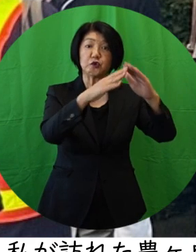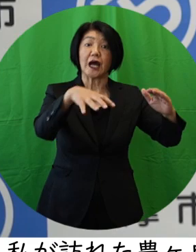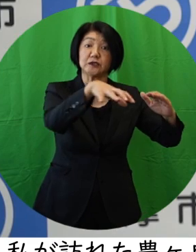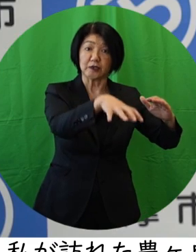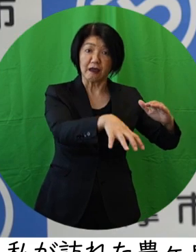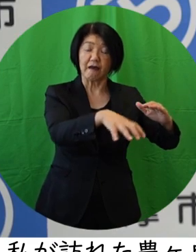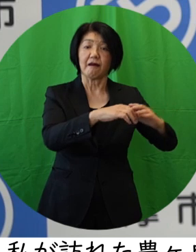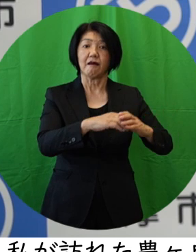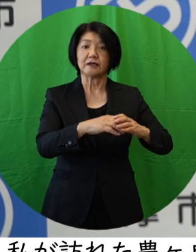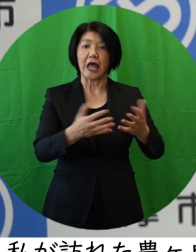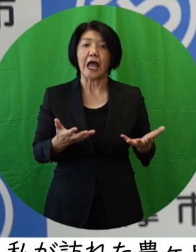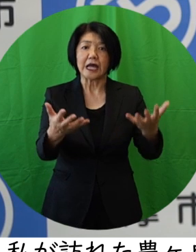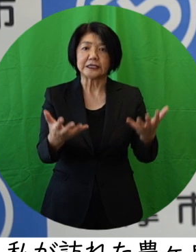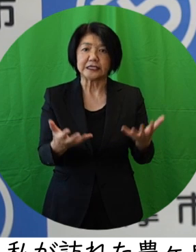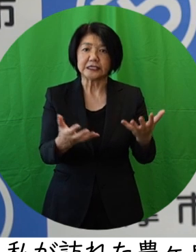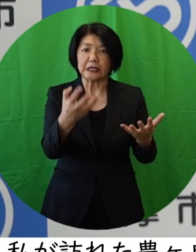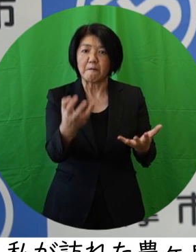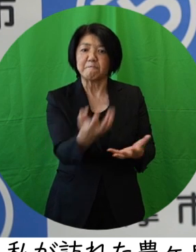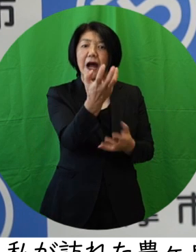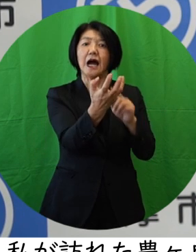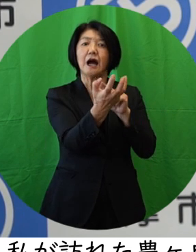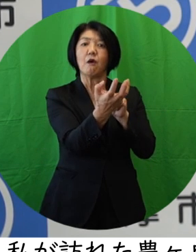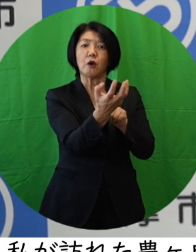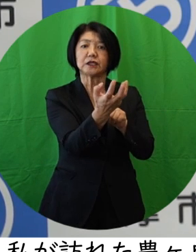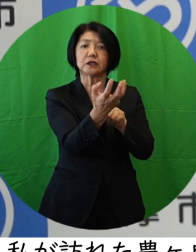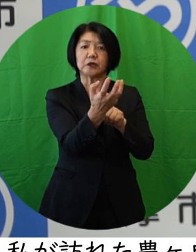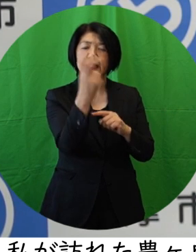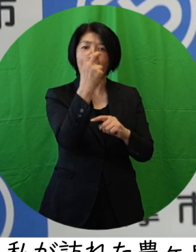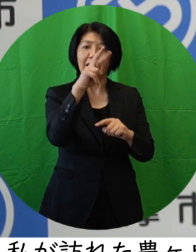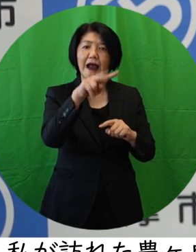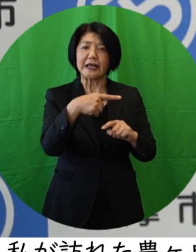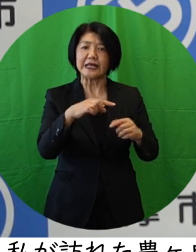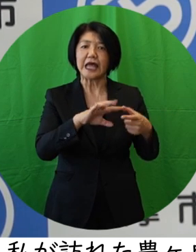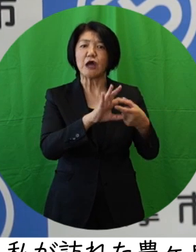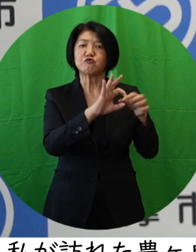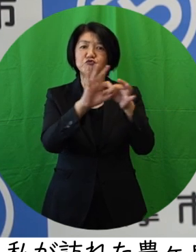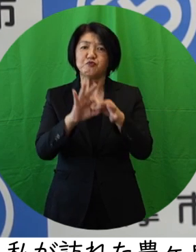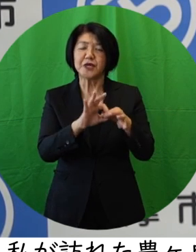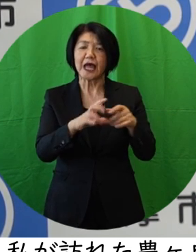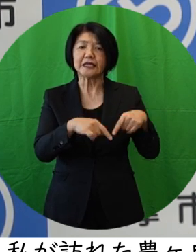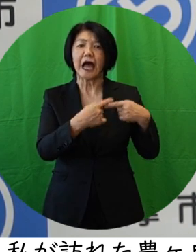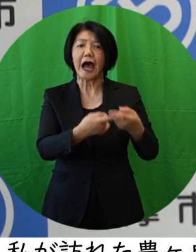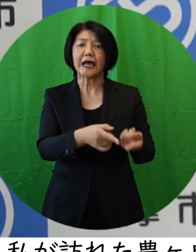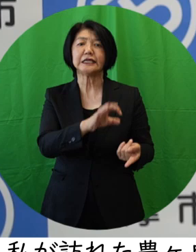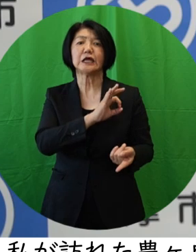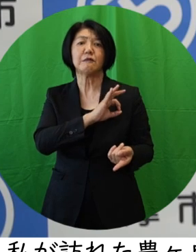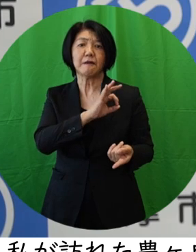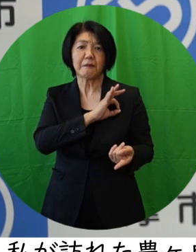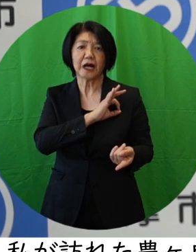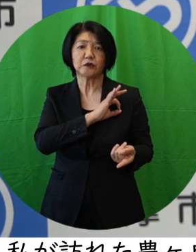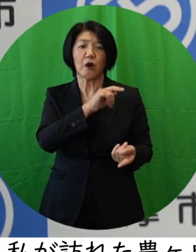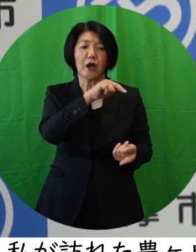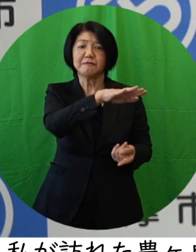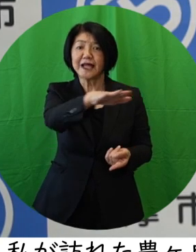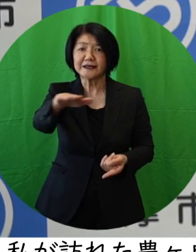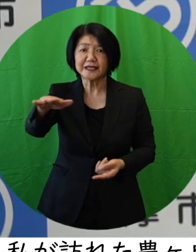は地震の発災で管理組合に入っている各党の